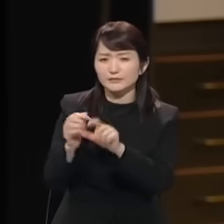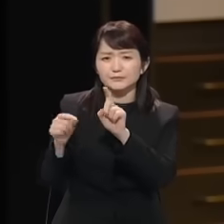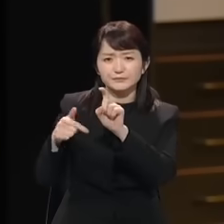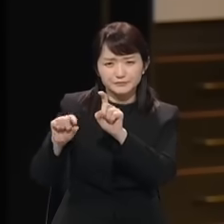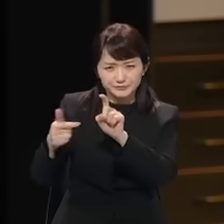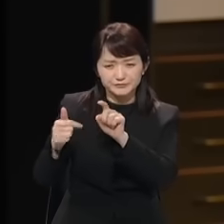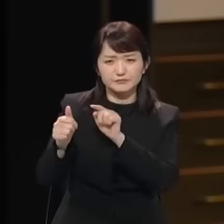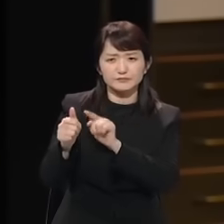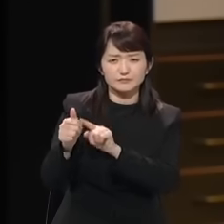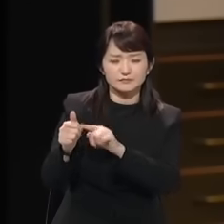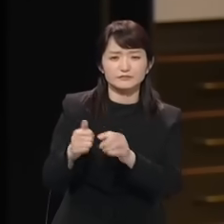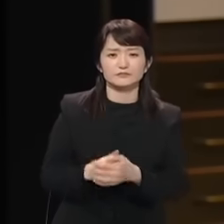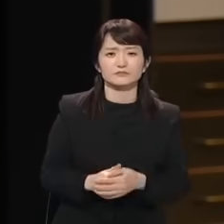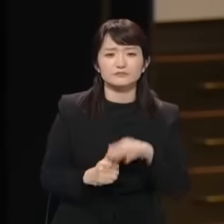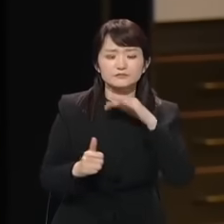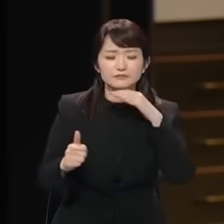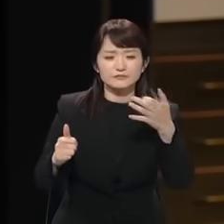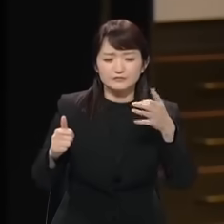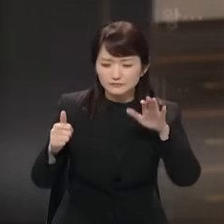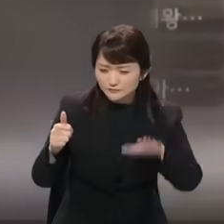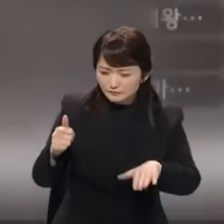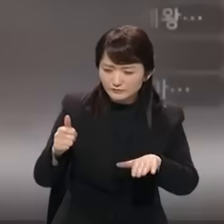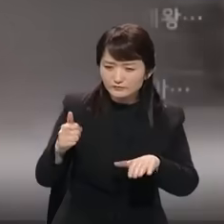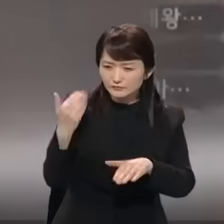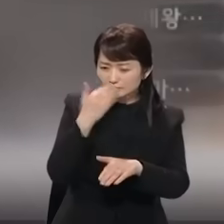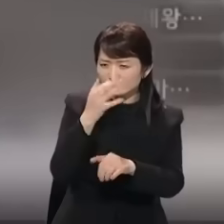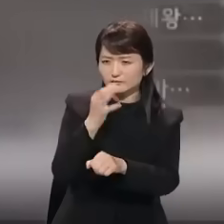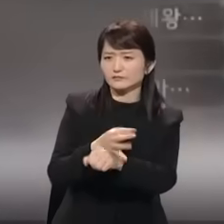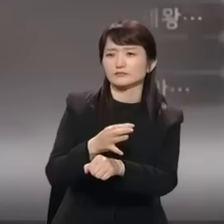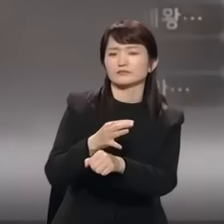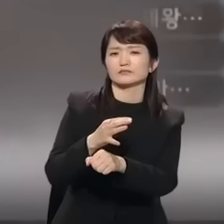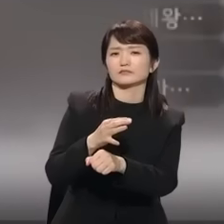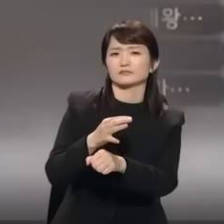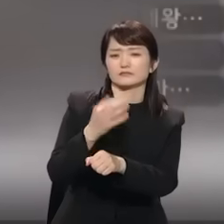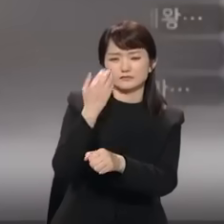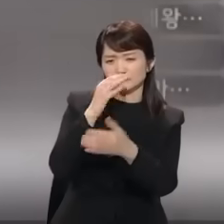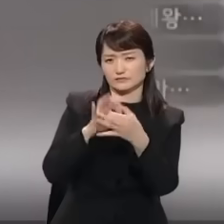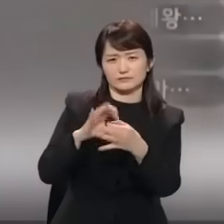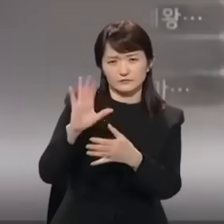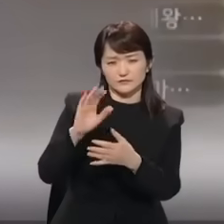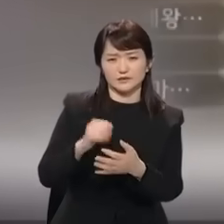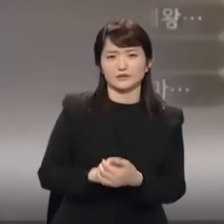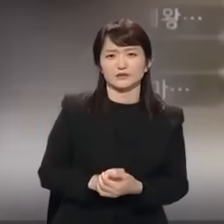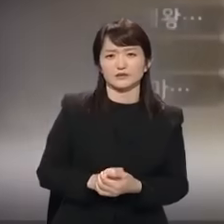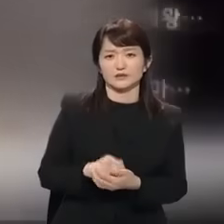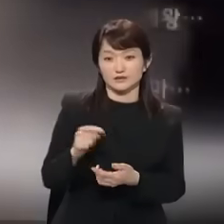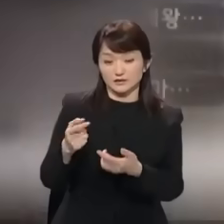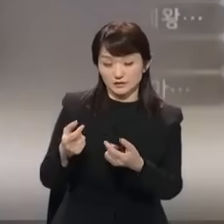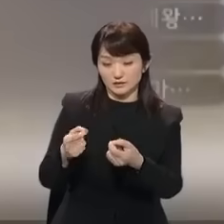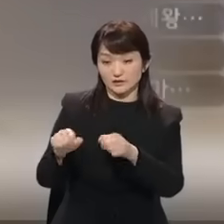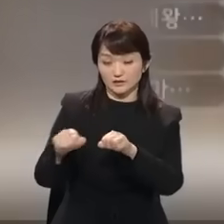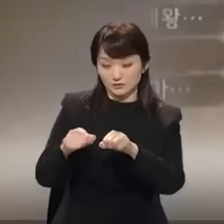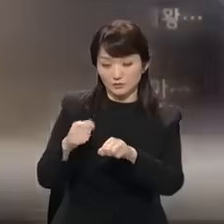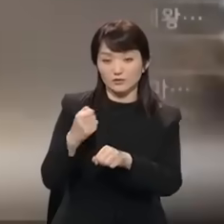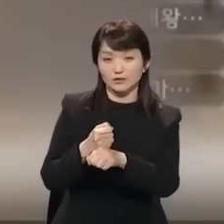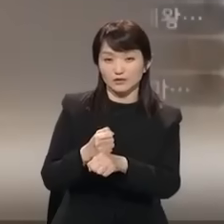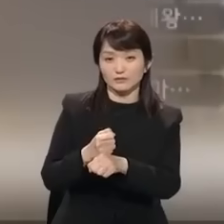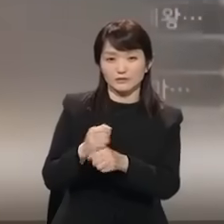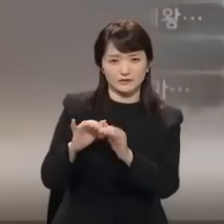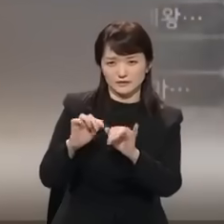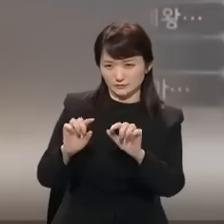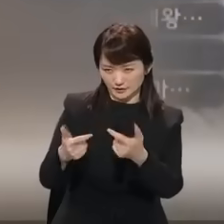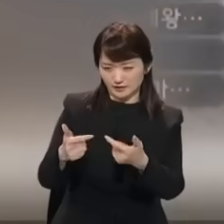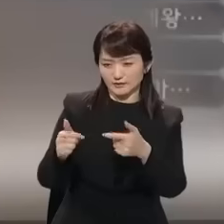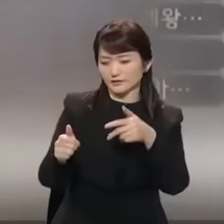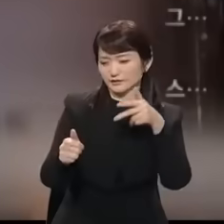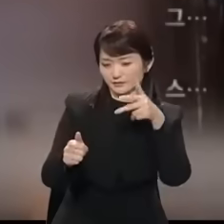남성들로부터 다시는 미성년자 성매매하지 않겠다. 또 다시 또 하면 사람이 아닙니다. 이런 내용의 사과하는 영상도 촬영을 해왔습니다.